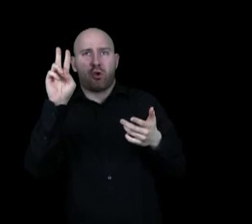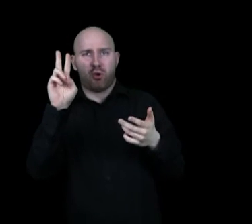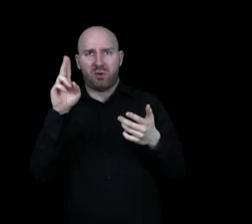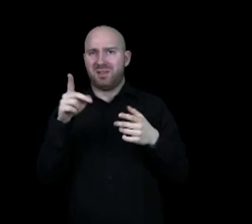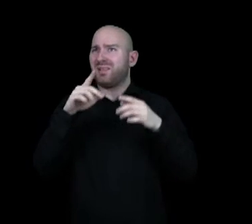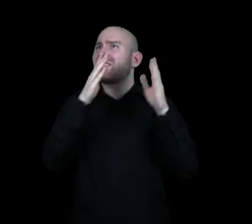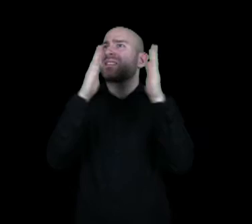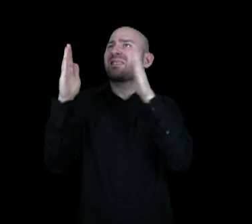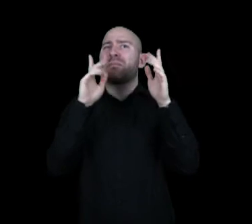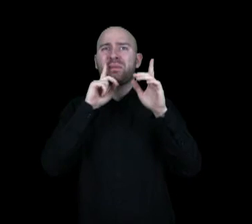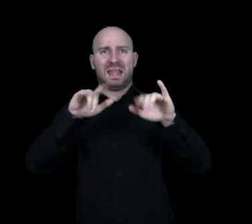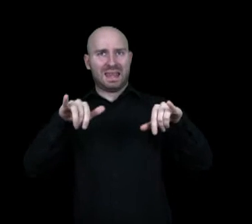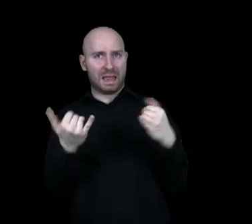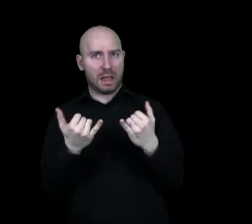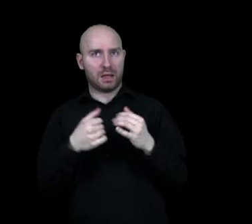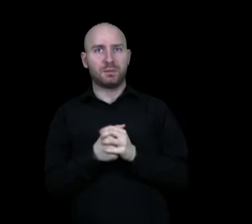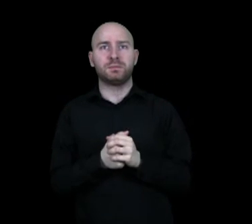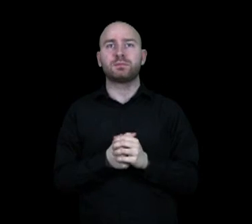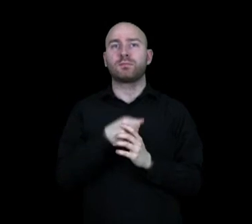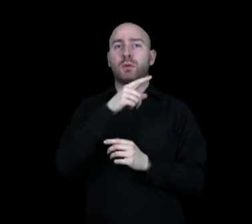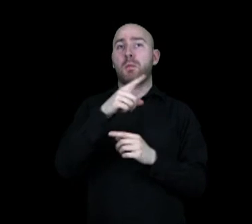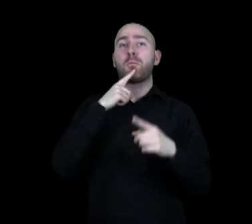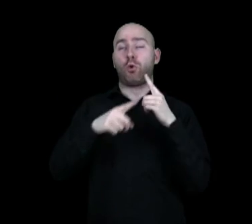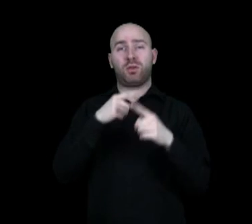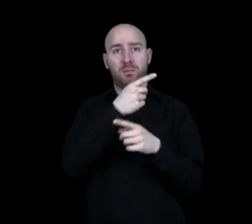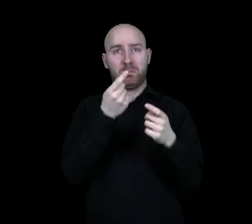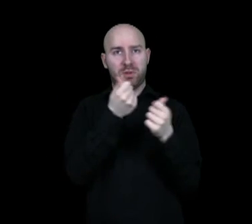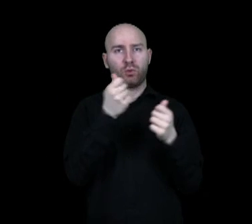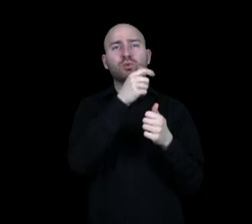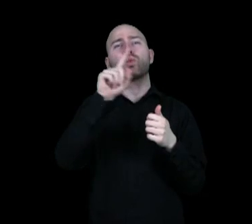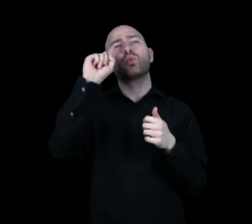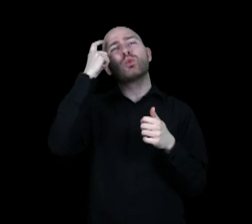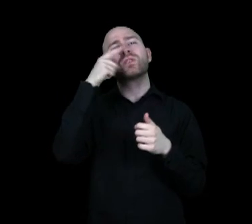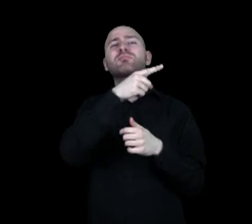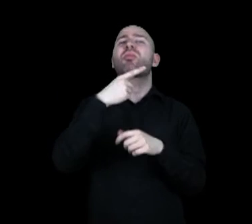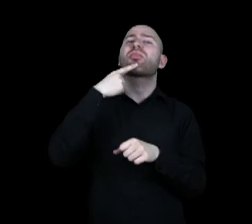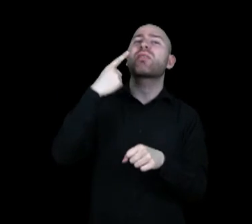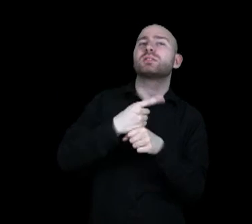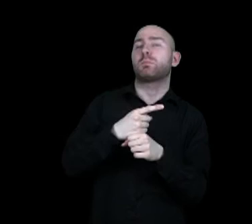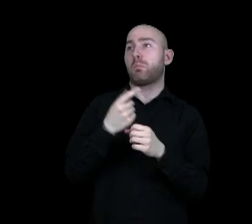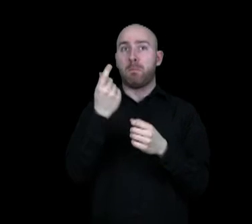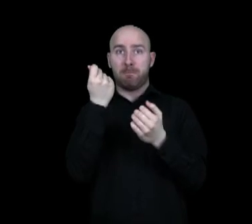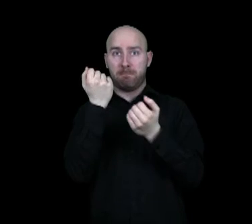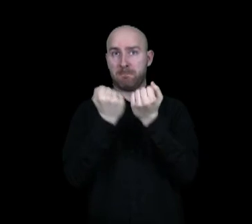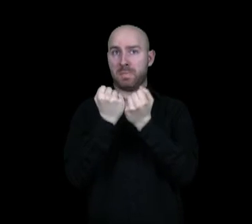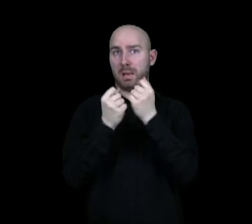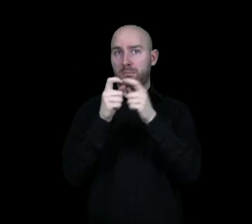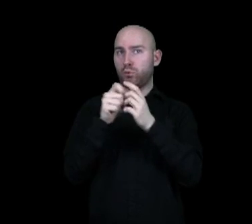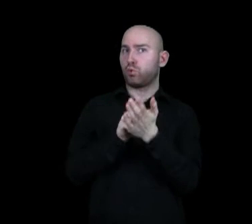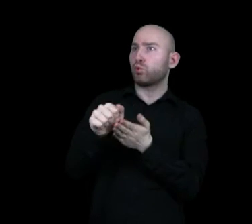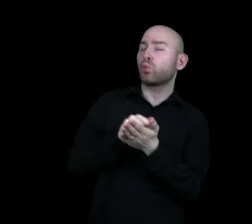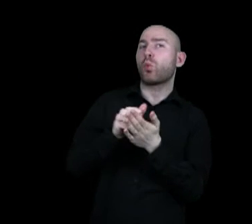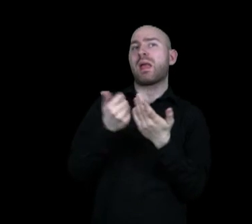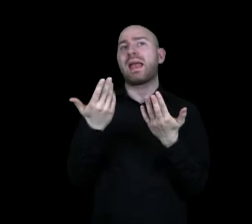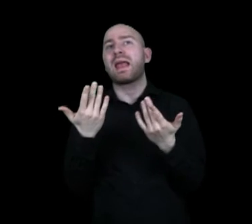Polityka pieniężna to w gruncie rzeczy decyzja ile pieniędzy wydrukować. Drukowanie pieniędzy. Czyli tutaj